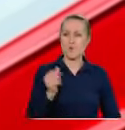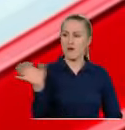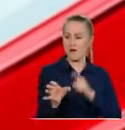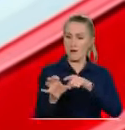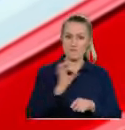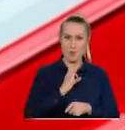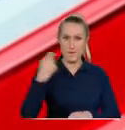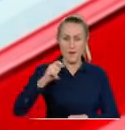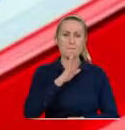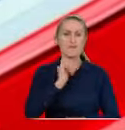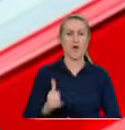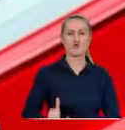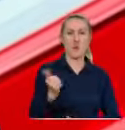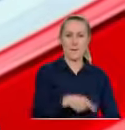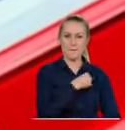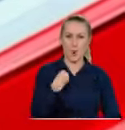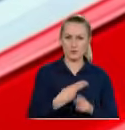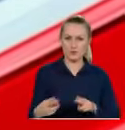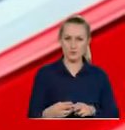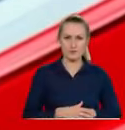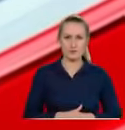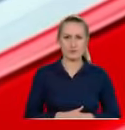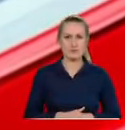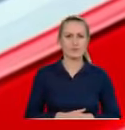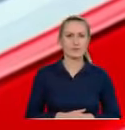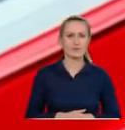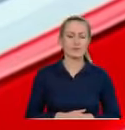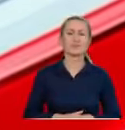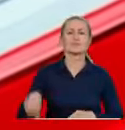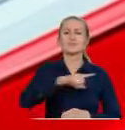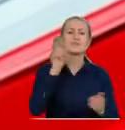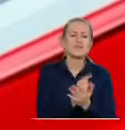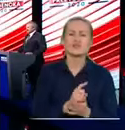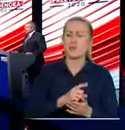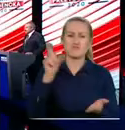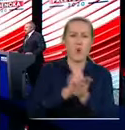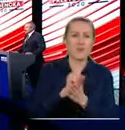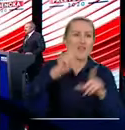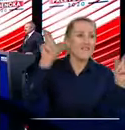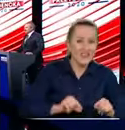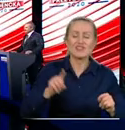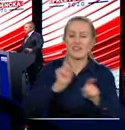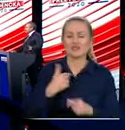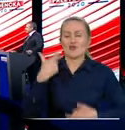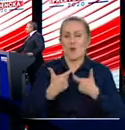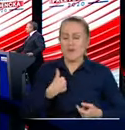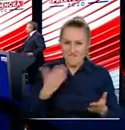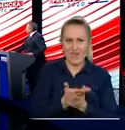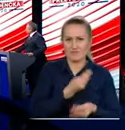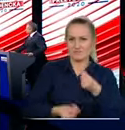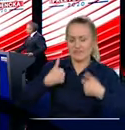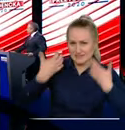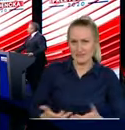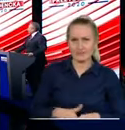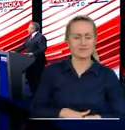dumni z Rzeczypospolitej. Wir, niskie podatki, jestem przedsiębiorcą i będę... Bardzo dziękuję. Waldemar